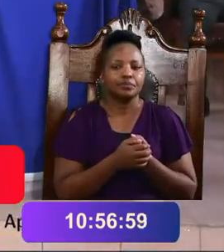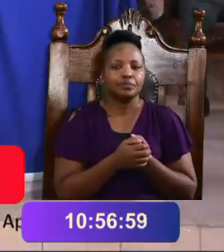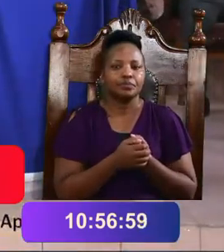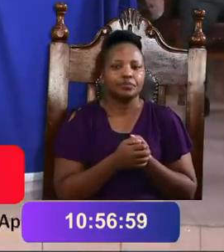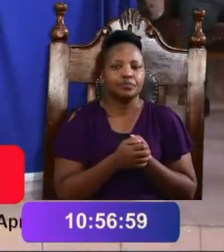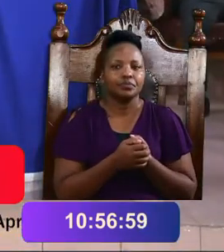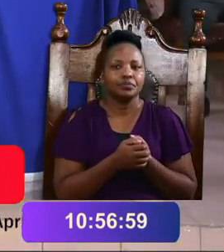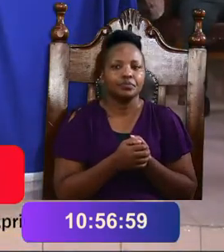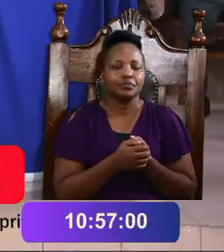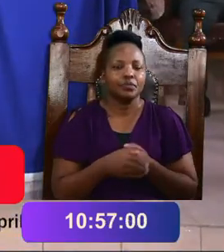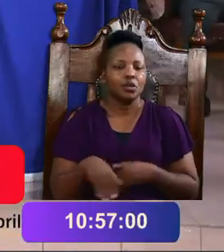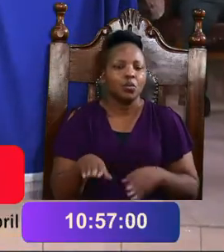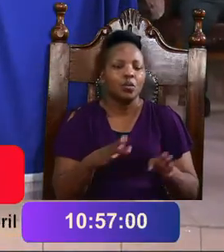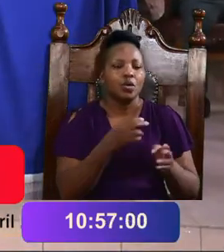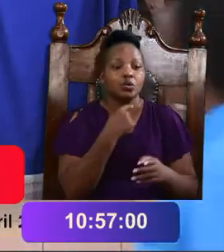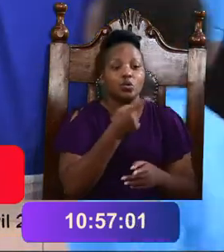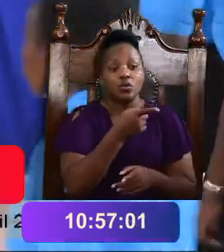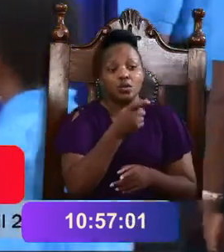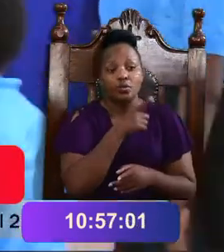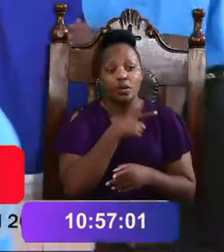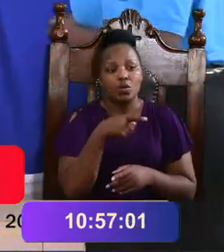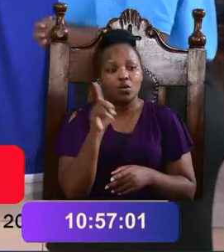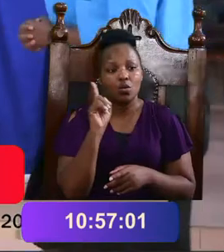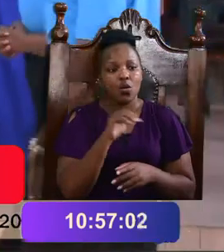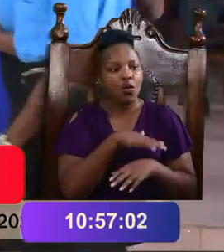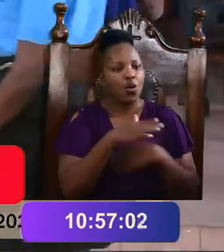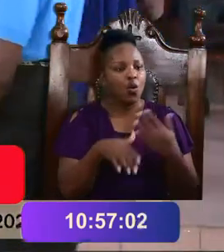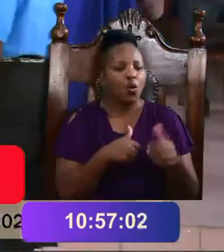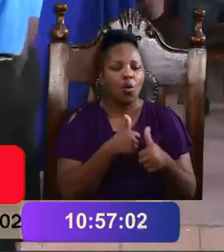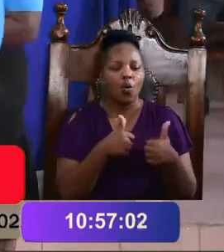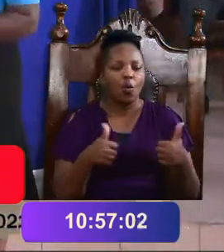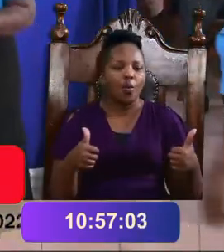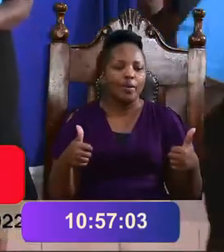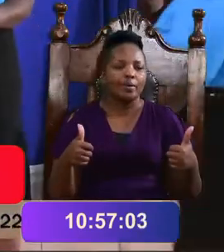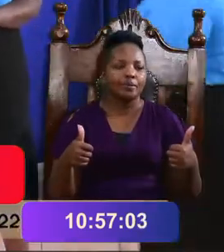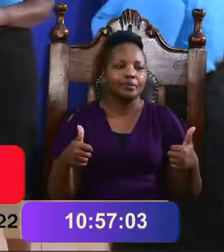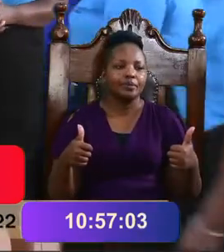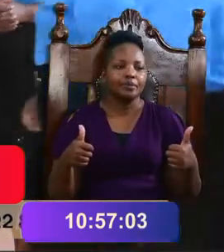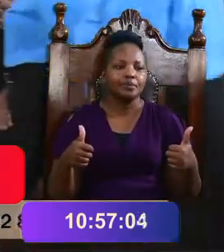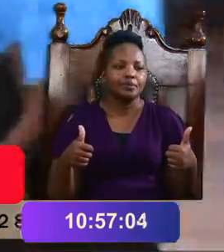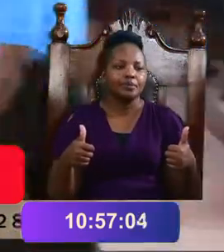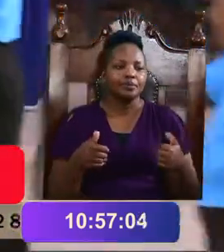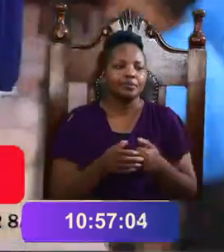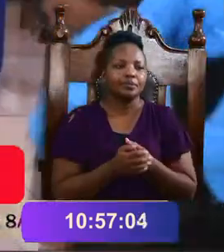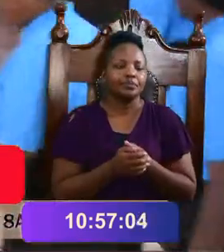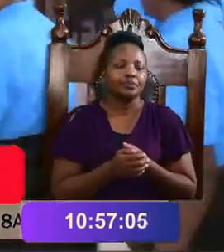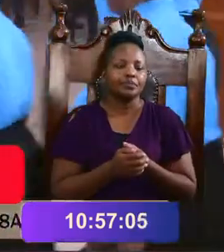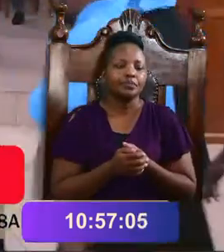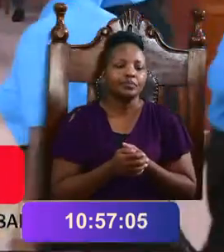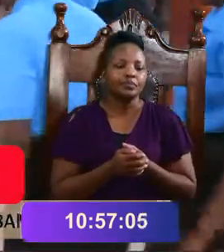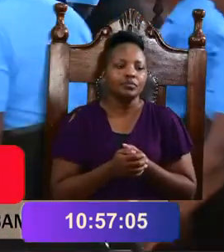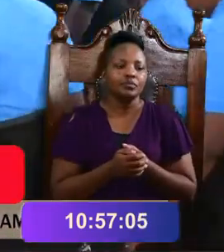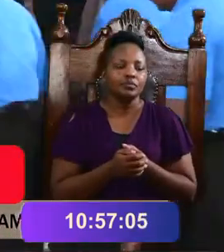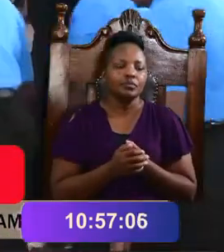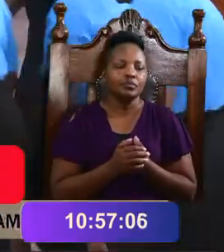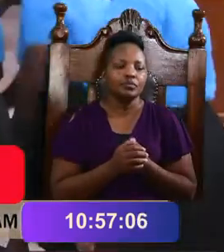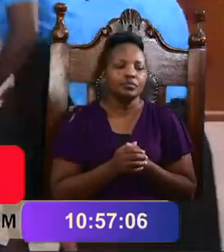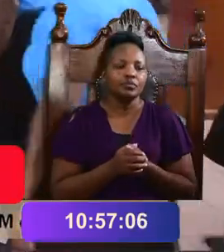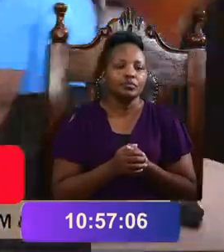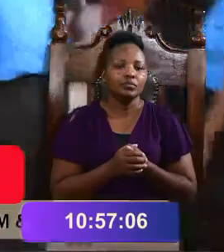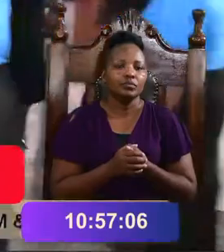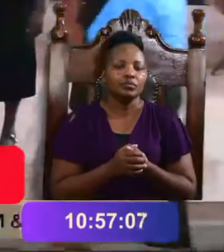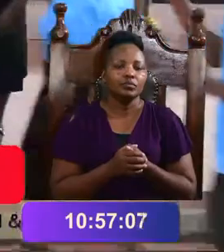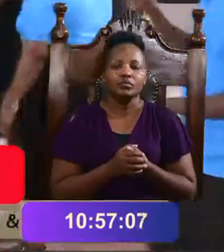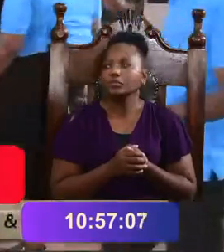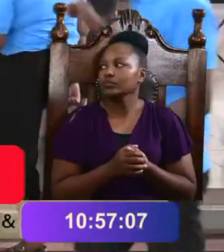kuandaa njia ili tukifika huko tukute mambo yote yako sawa sawa. You know yako sawa sawa. Kwanza